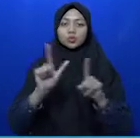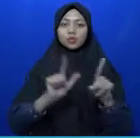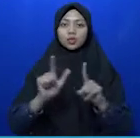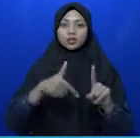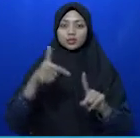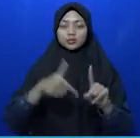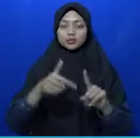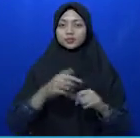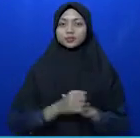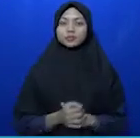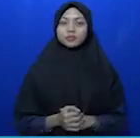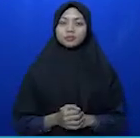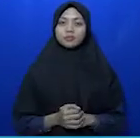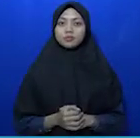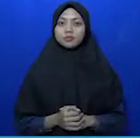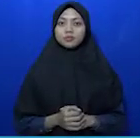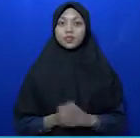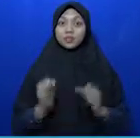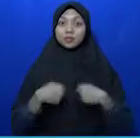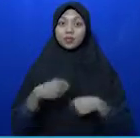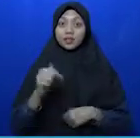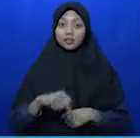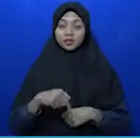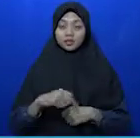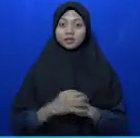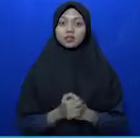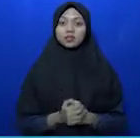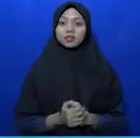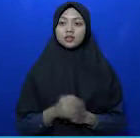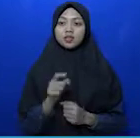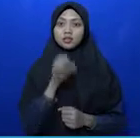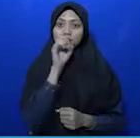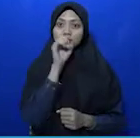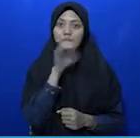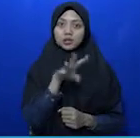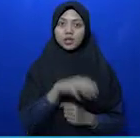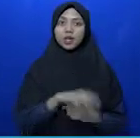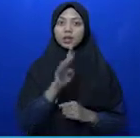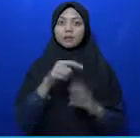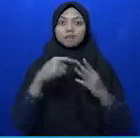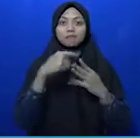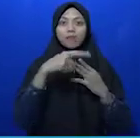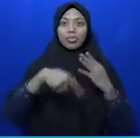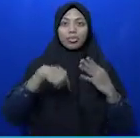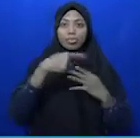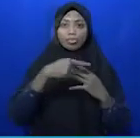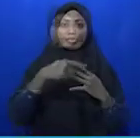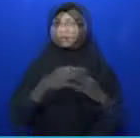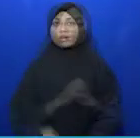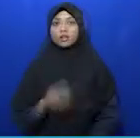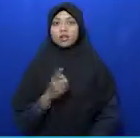29 Agustus 2017. Nah, di dalam kesepakatan tersebut memang disampaikan empat isu yang harus dipatuhi,